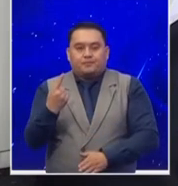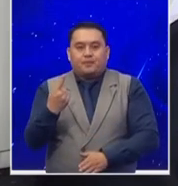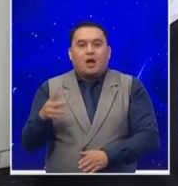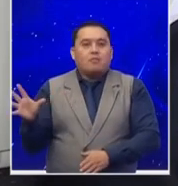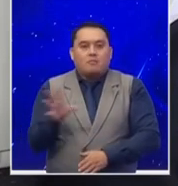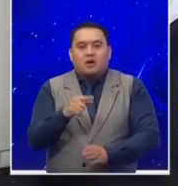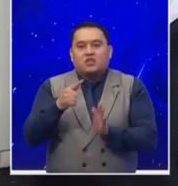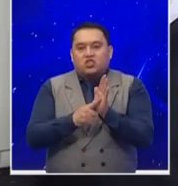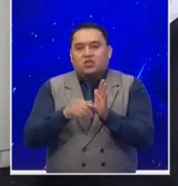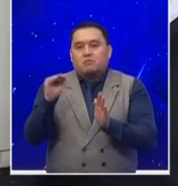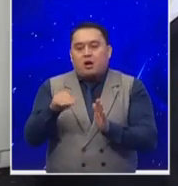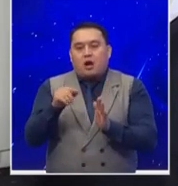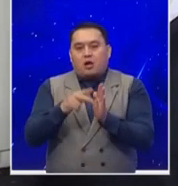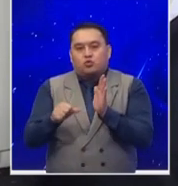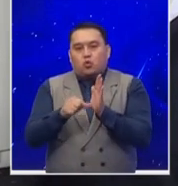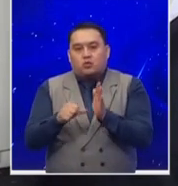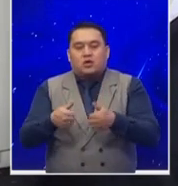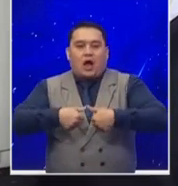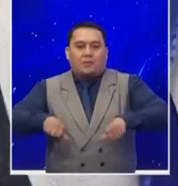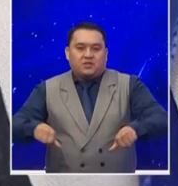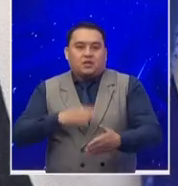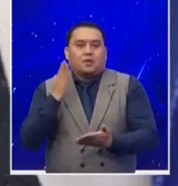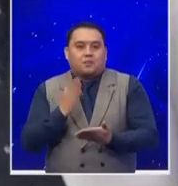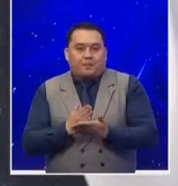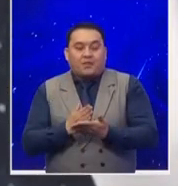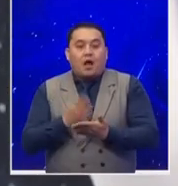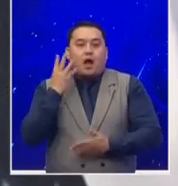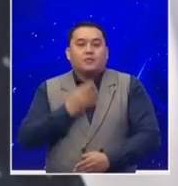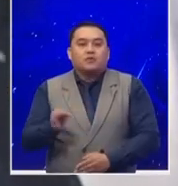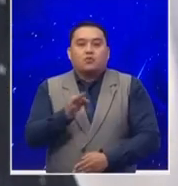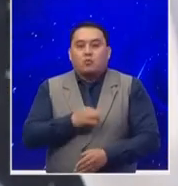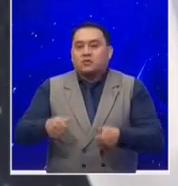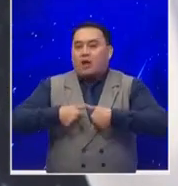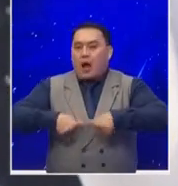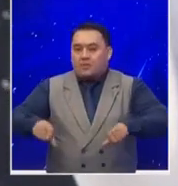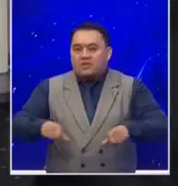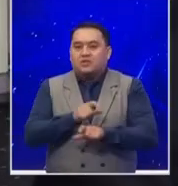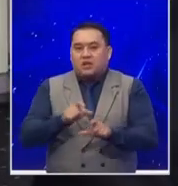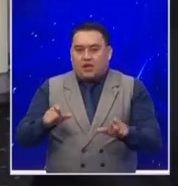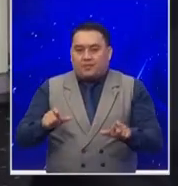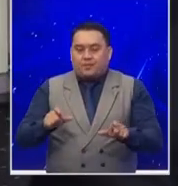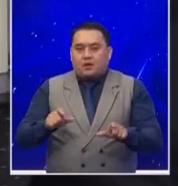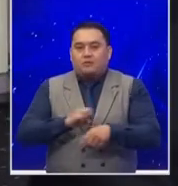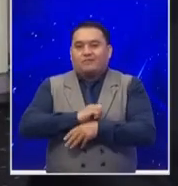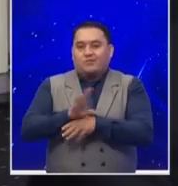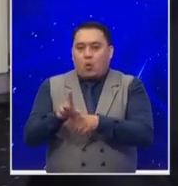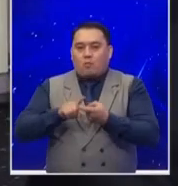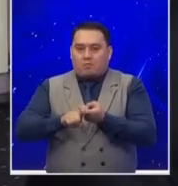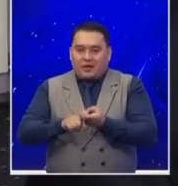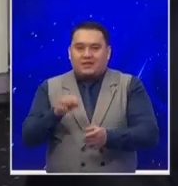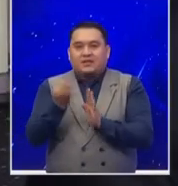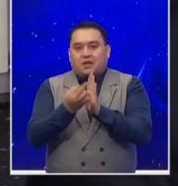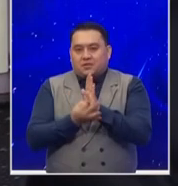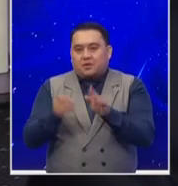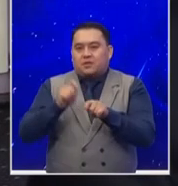барлығы 7636 комиссия мүшелері бар. Алматы облысындағы сайлау комиссия мүшелері COVID-ке байланысты ПЦР